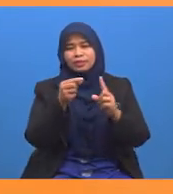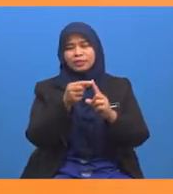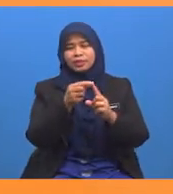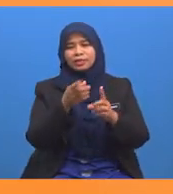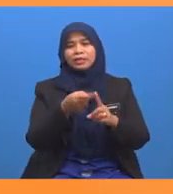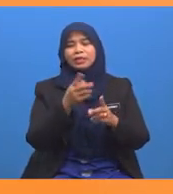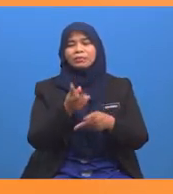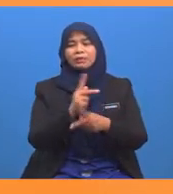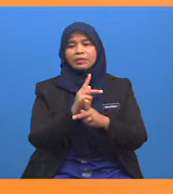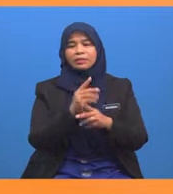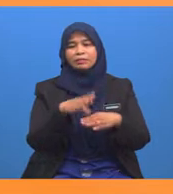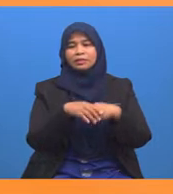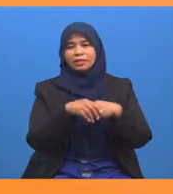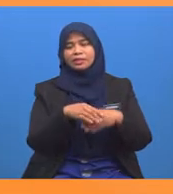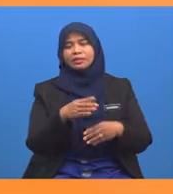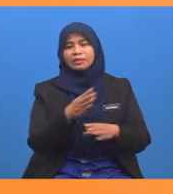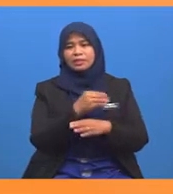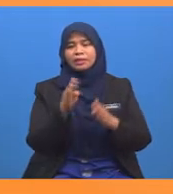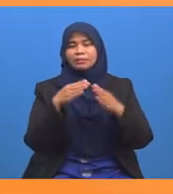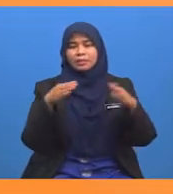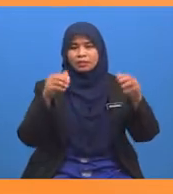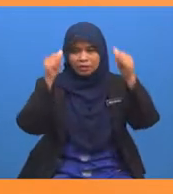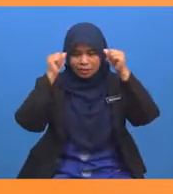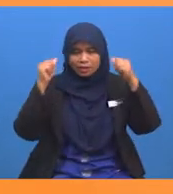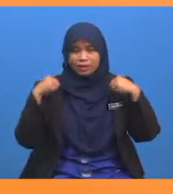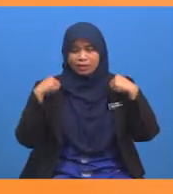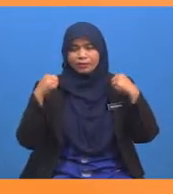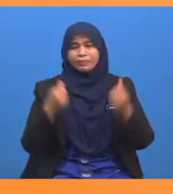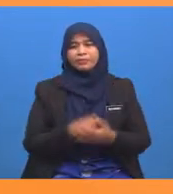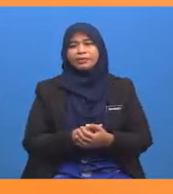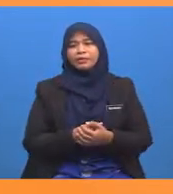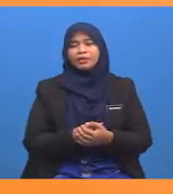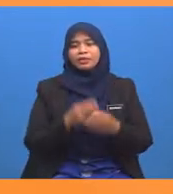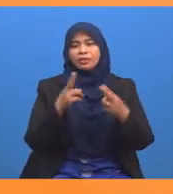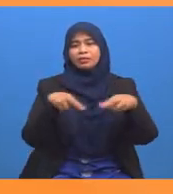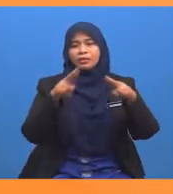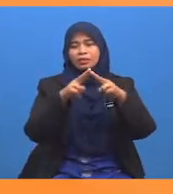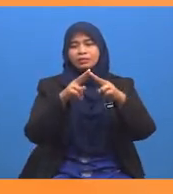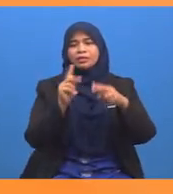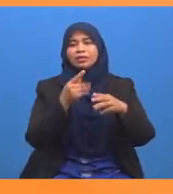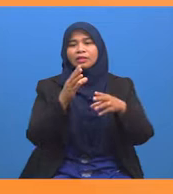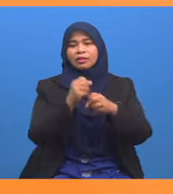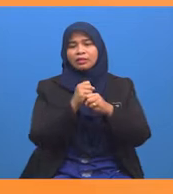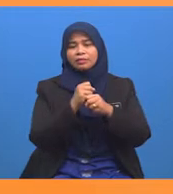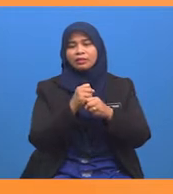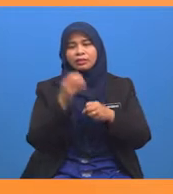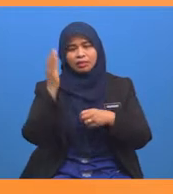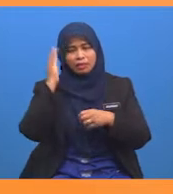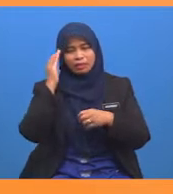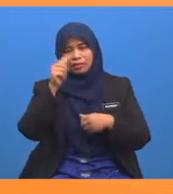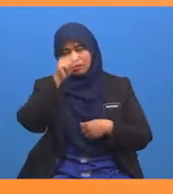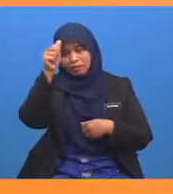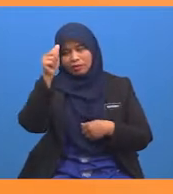pinjaman bahasa Inggeris dan bahasa Arab. Perkara utama sekali pastilah kita menyedari bahawa